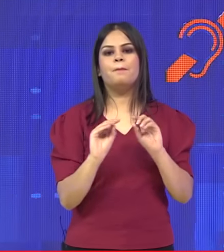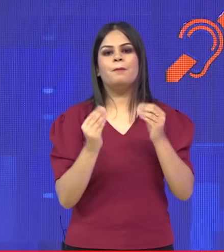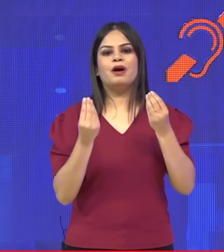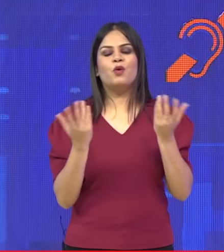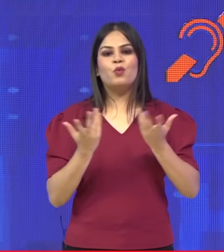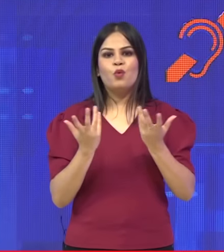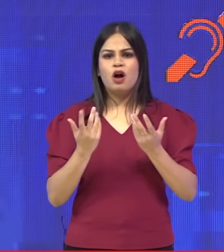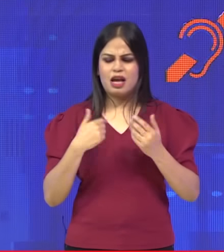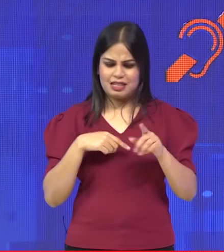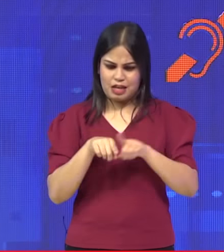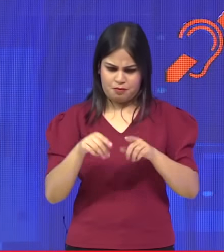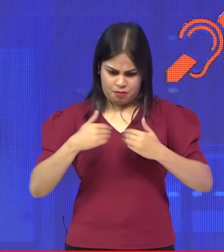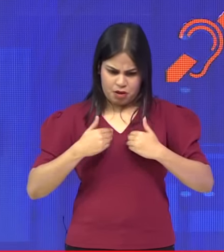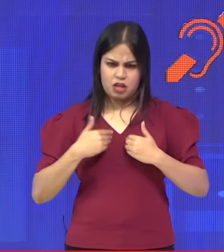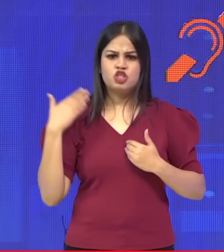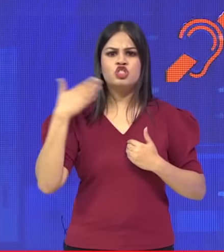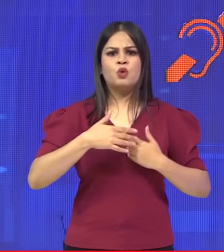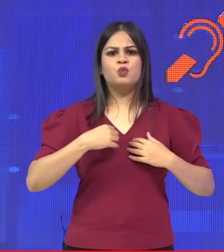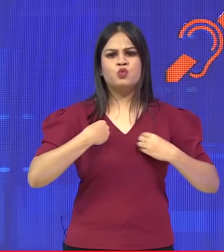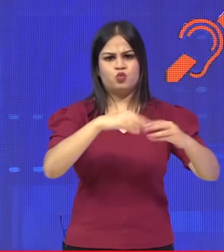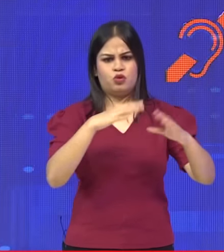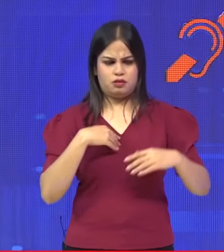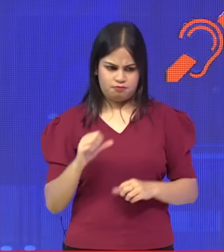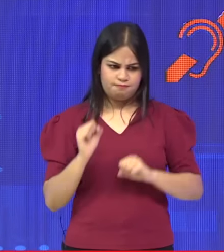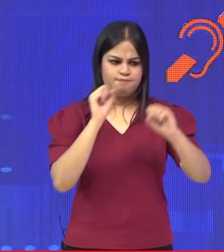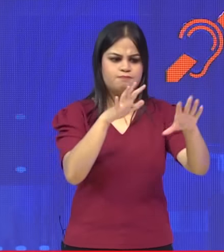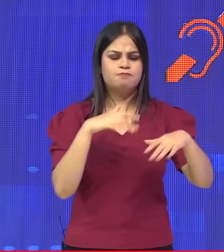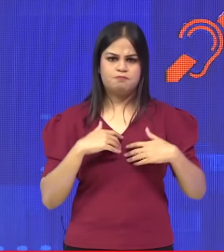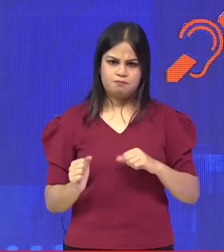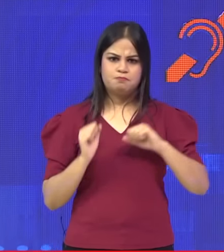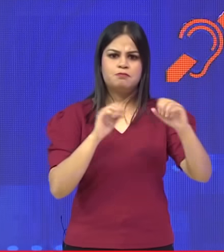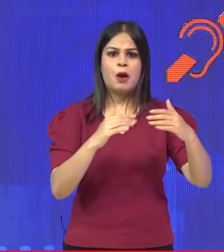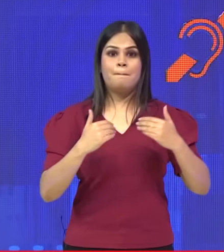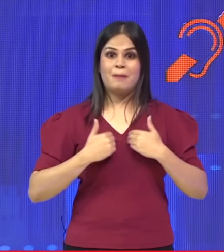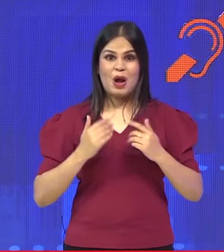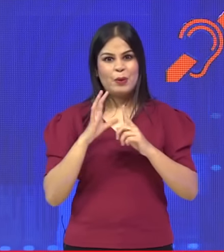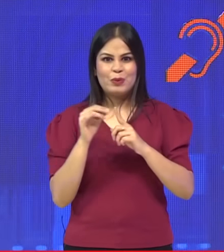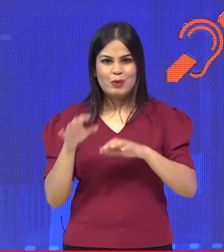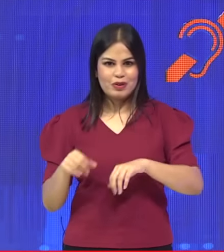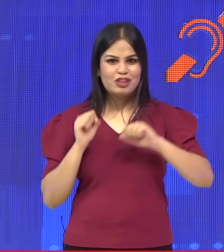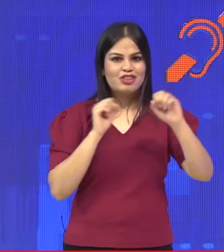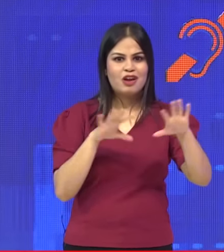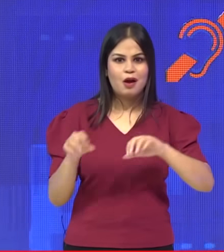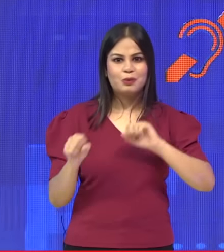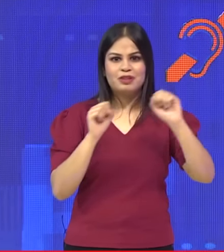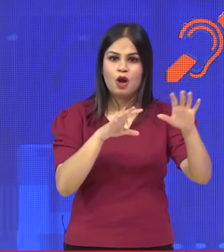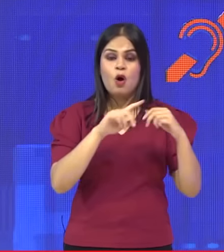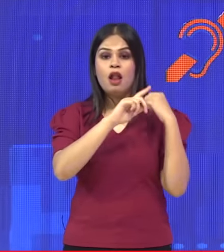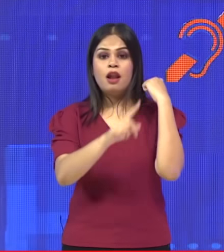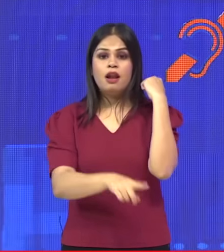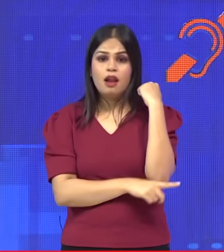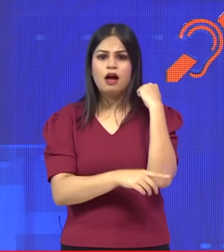मैं छोड़ के आऊंगा मैं छोड़ के आऊंगा मैं छोड़ के आऊंगा मैं छोड़ के आऊंगा और और में